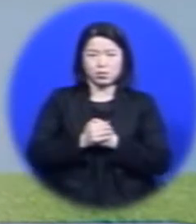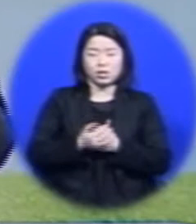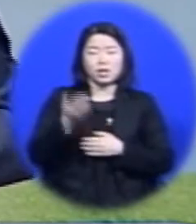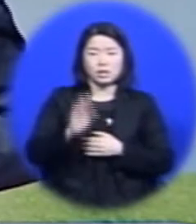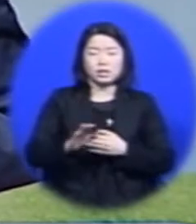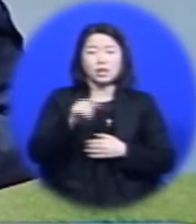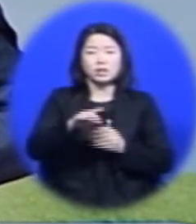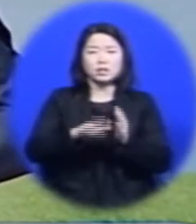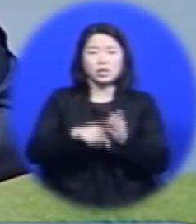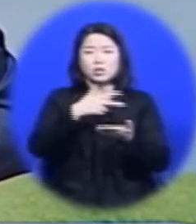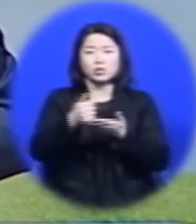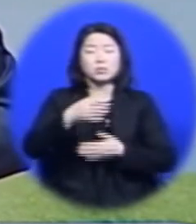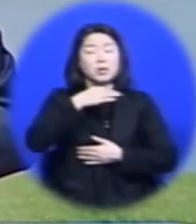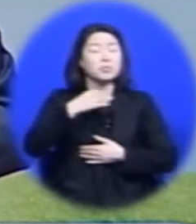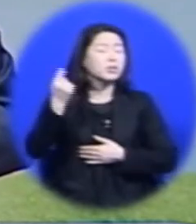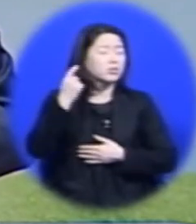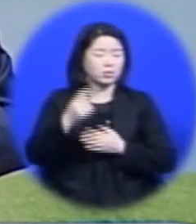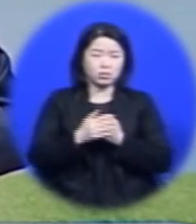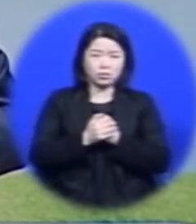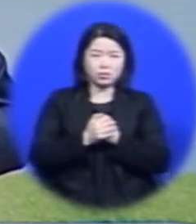근데 그 때 주님의 음성이 들렸습니다